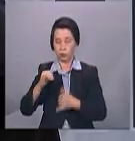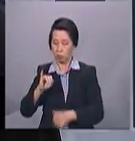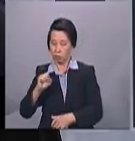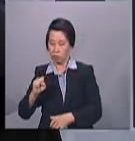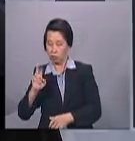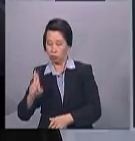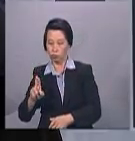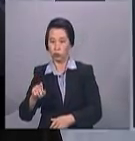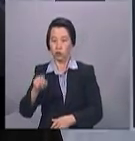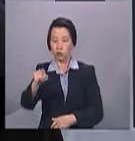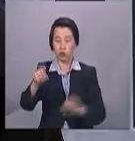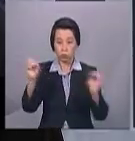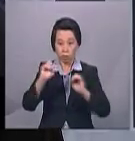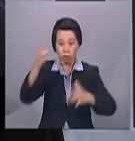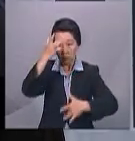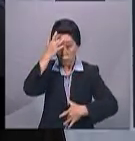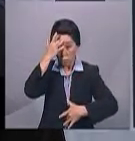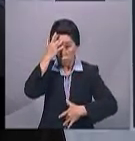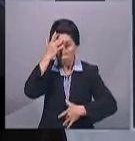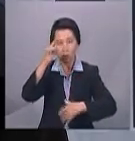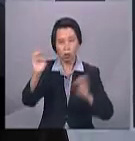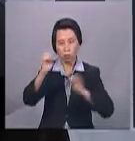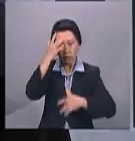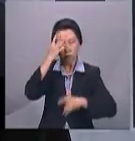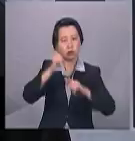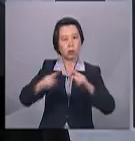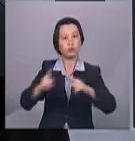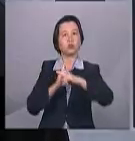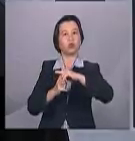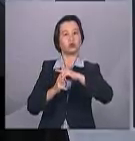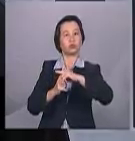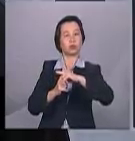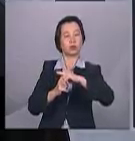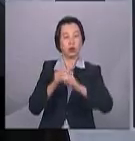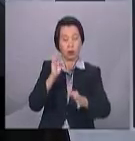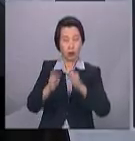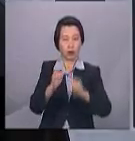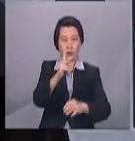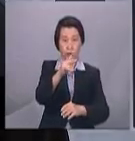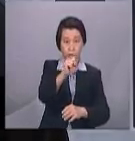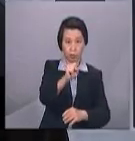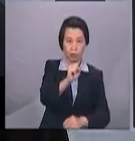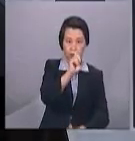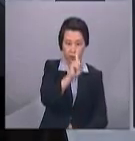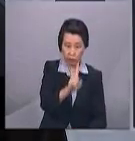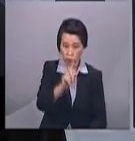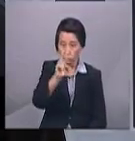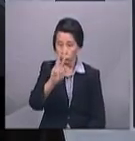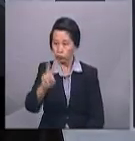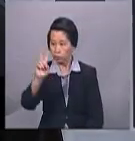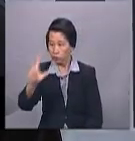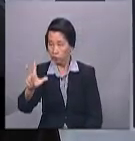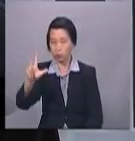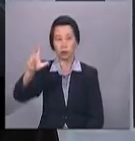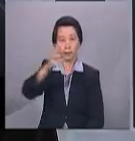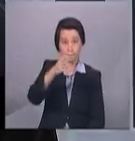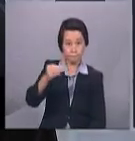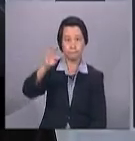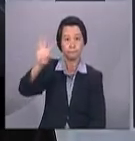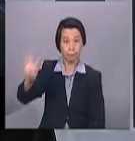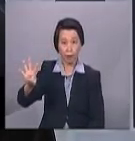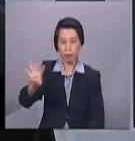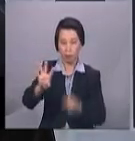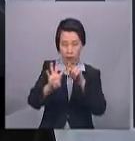tak bergejala tetapi positif. Dan kalau kita lihat kes pertama, kedua dan ketiga dan keempat yang telah